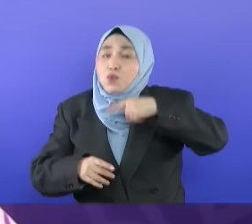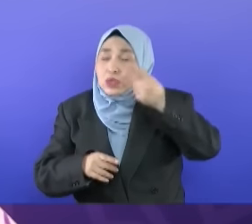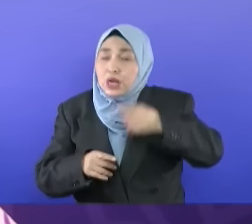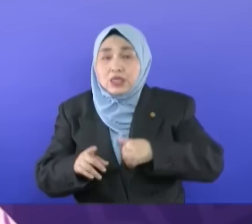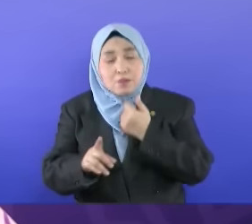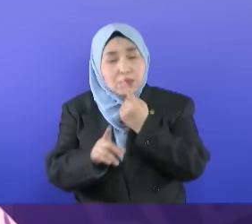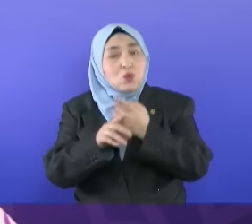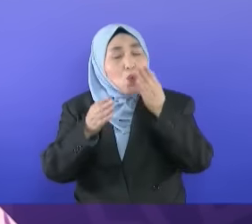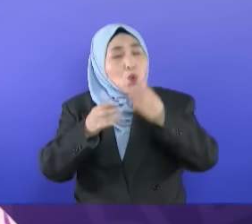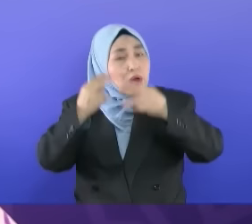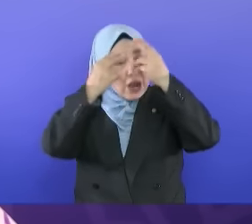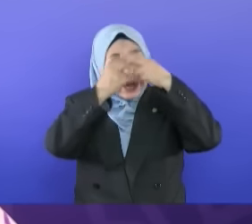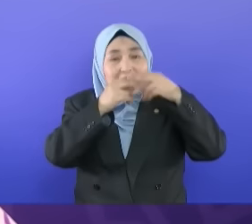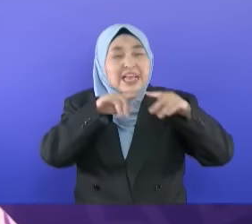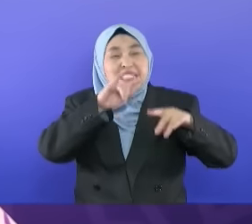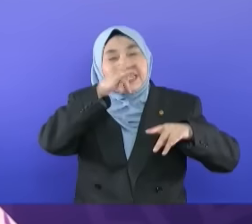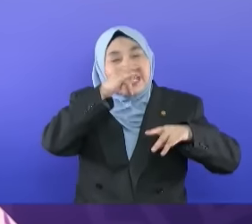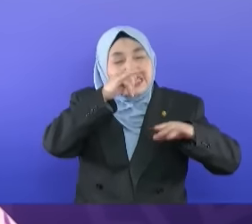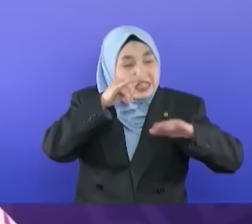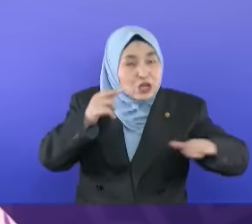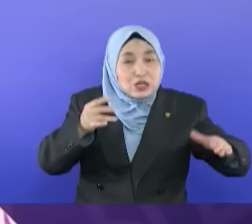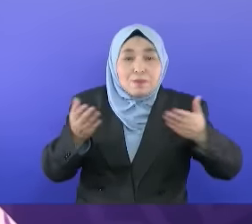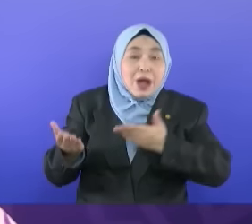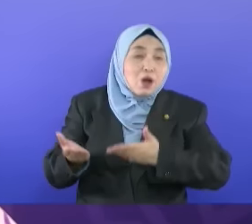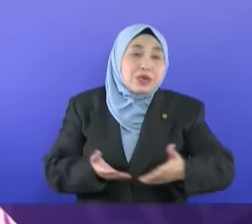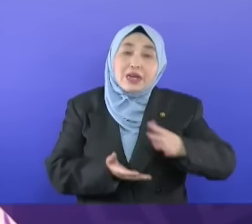orang kalau yang kecil-kecil